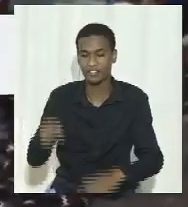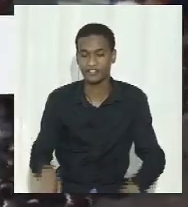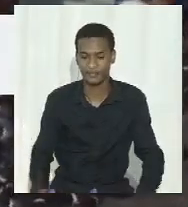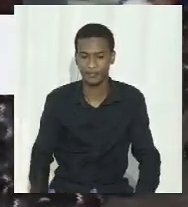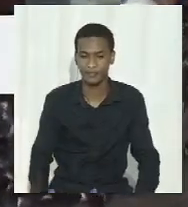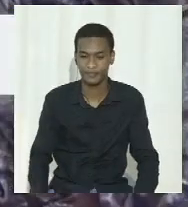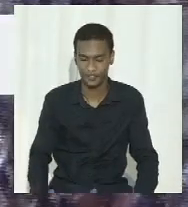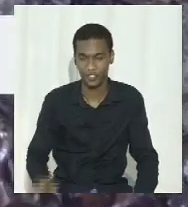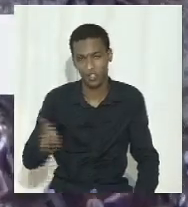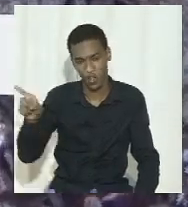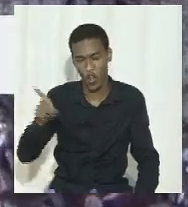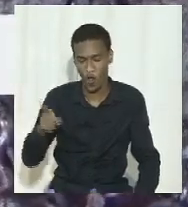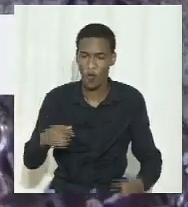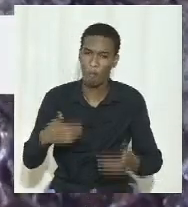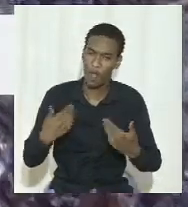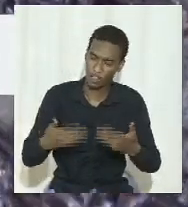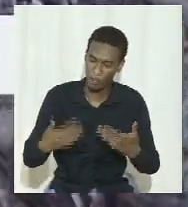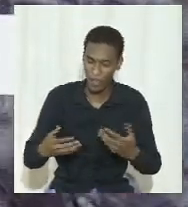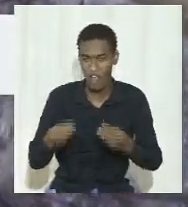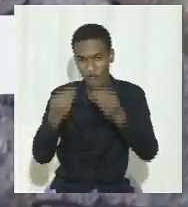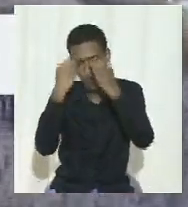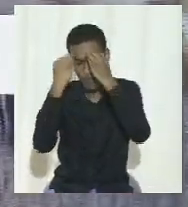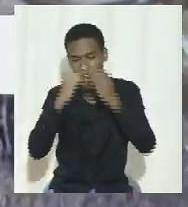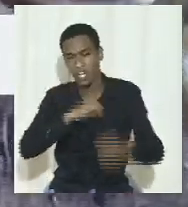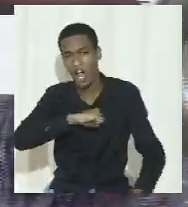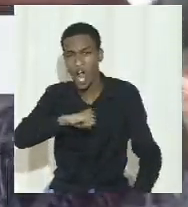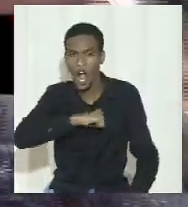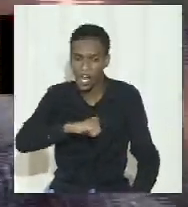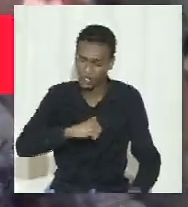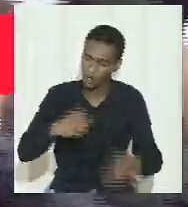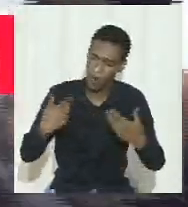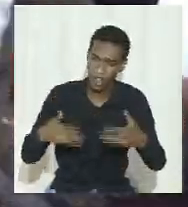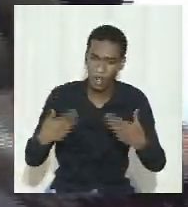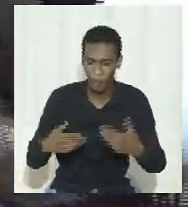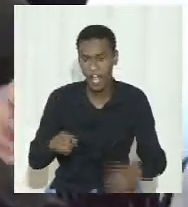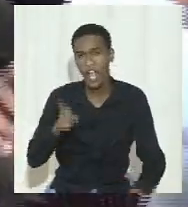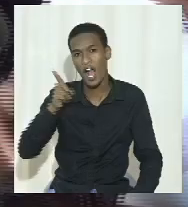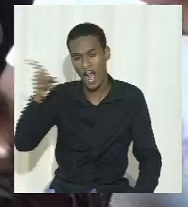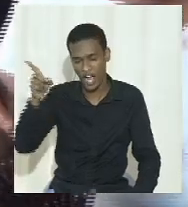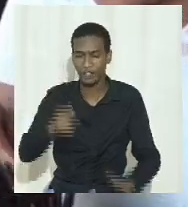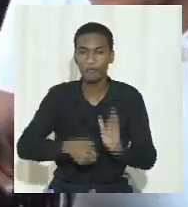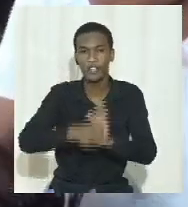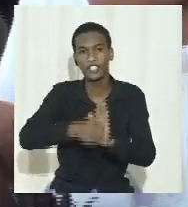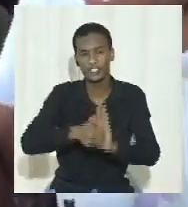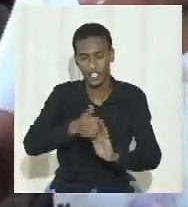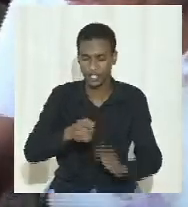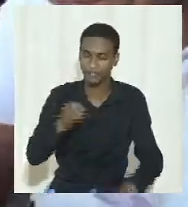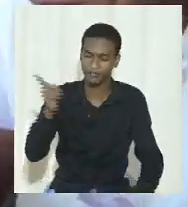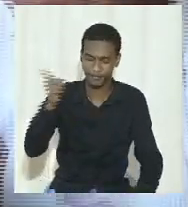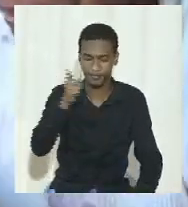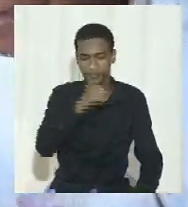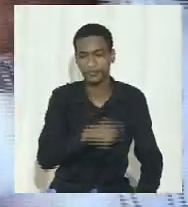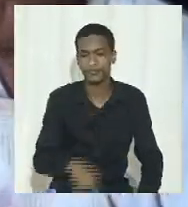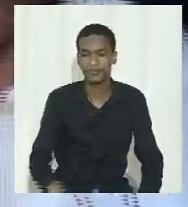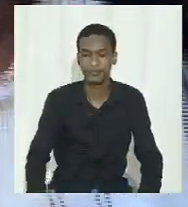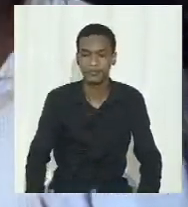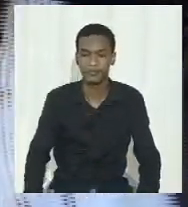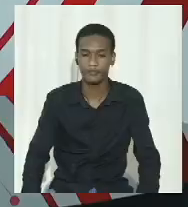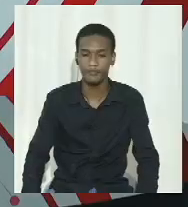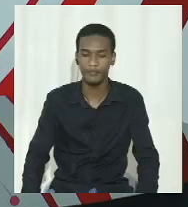fampiofanana arana amin'ny ireny toeram-pampiofanana arakasa eny anivon'ny ministera ireny.